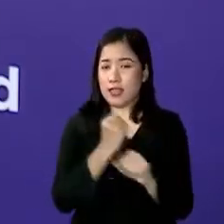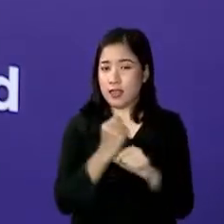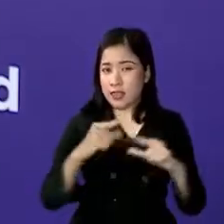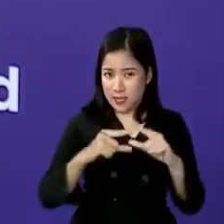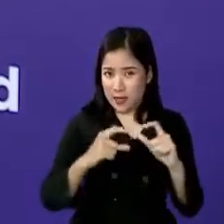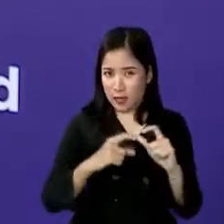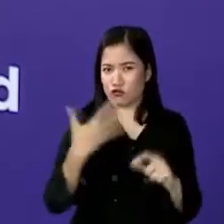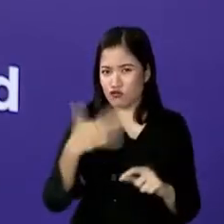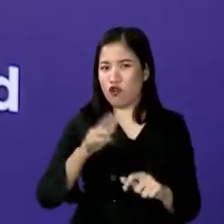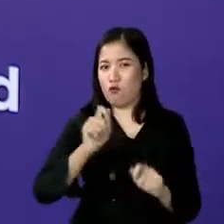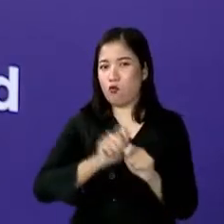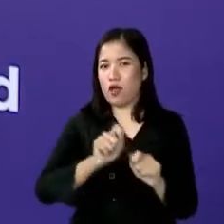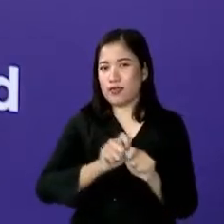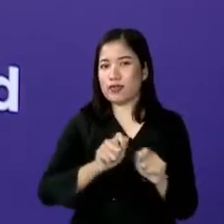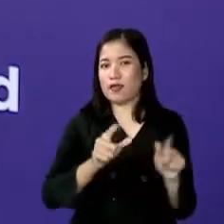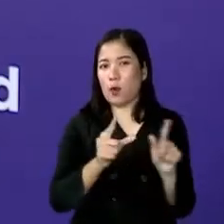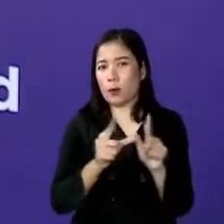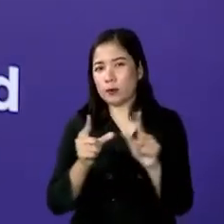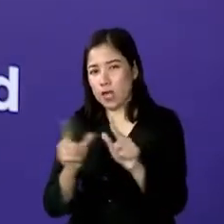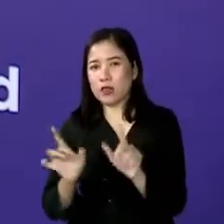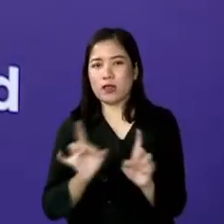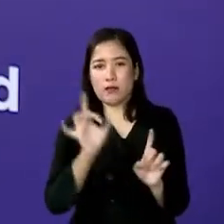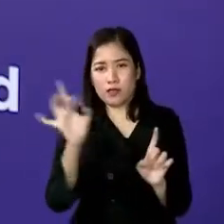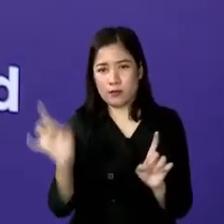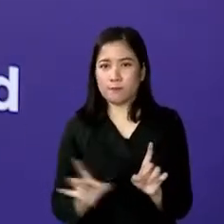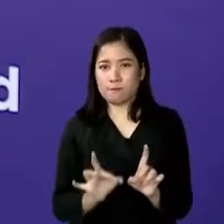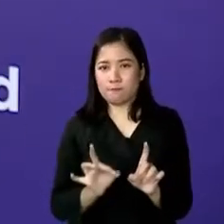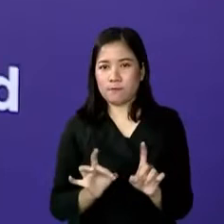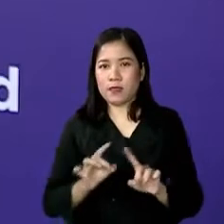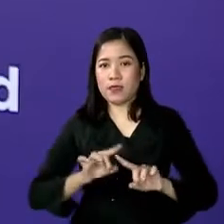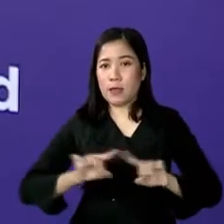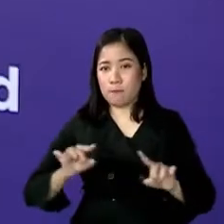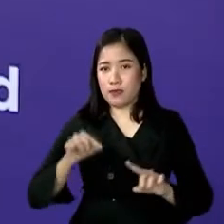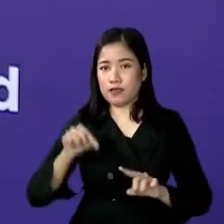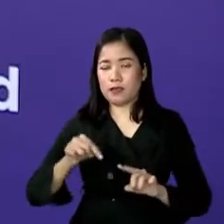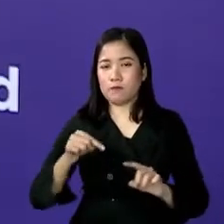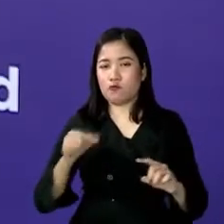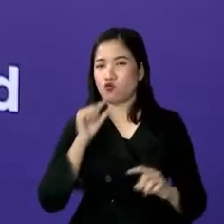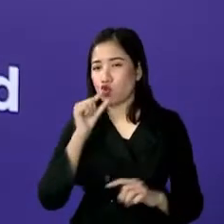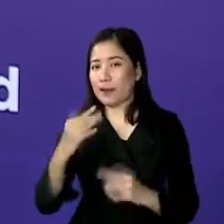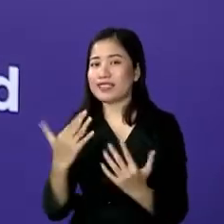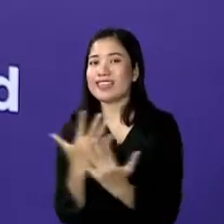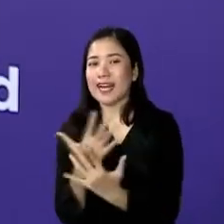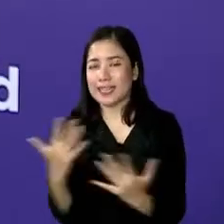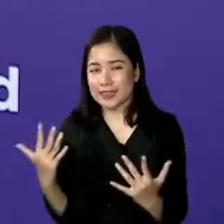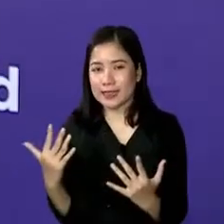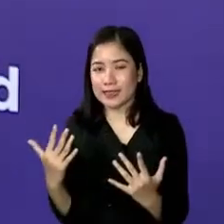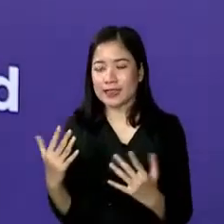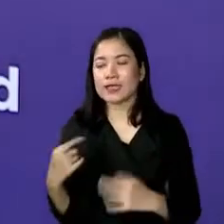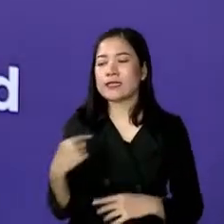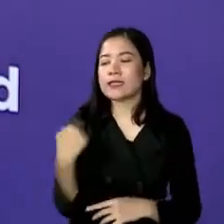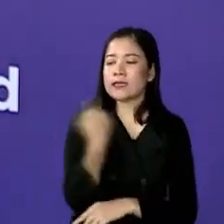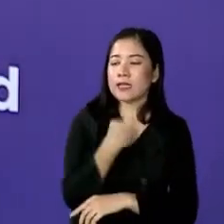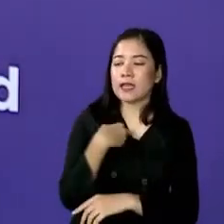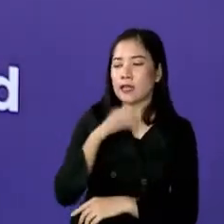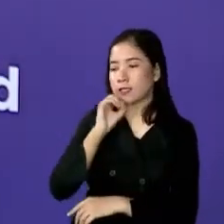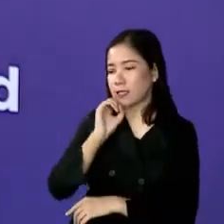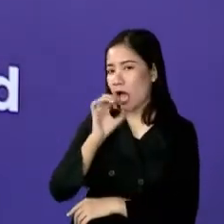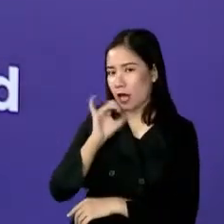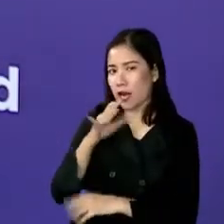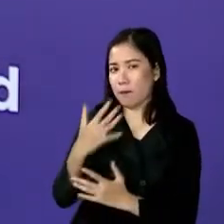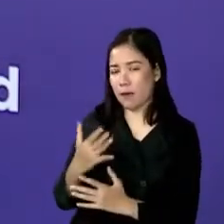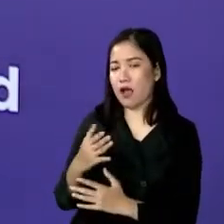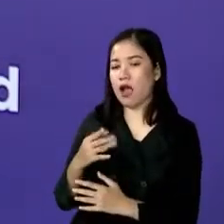kita lakukan Sudah hal-hal sudah membuat itu tetapi kepada masyarakat sendiri Kita Saya menyarankan untuk tetap